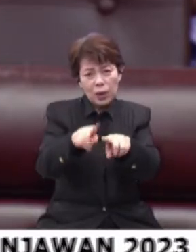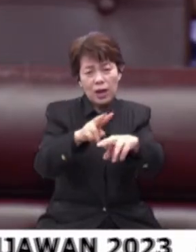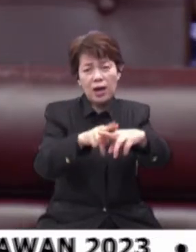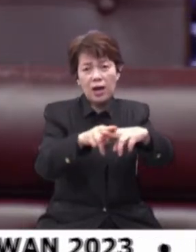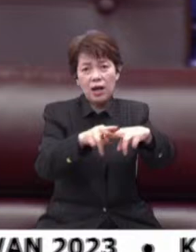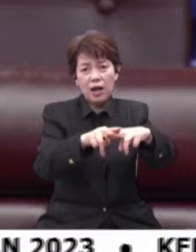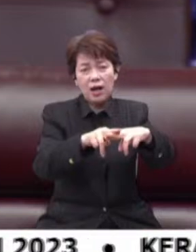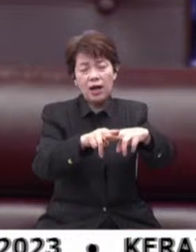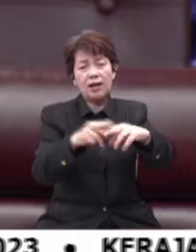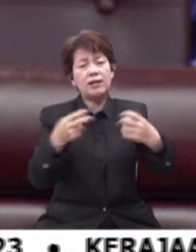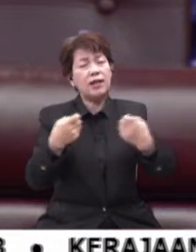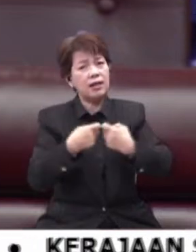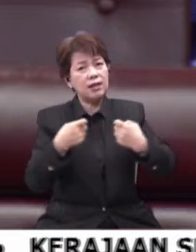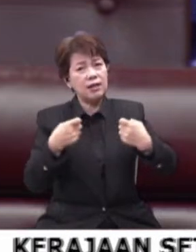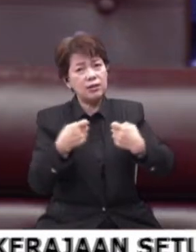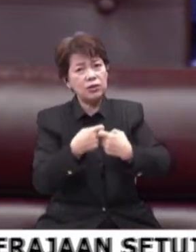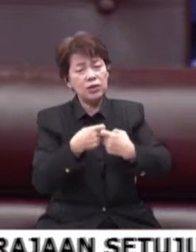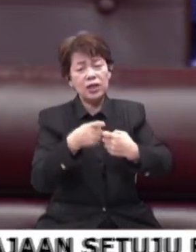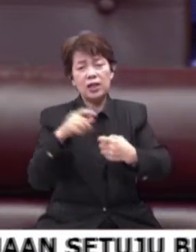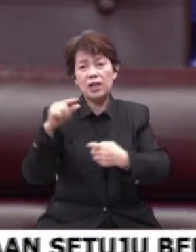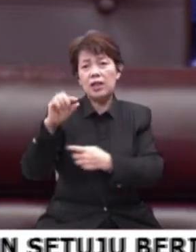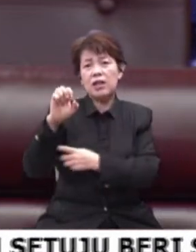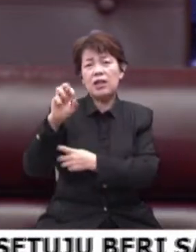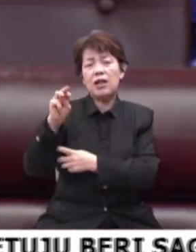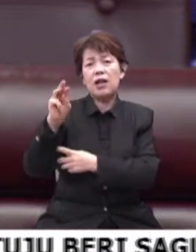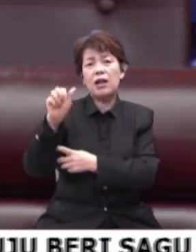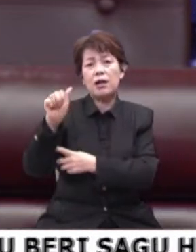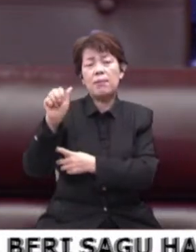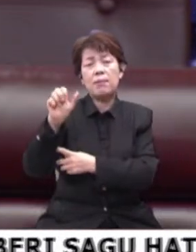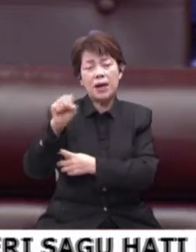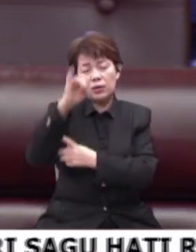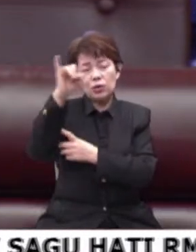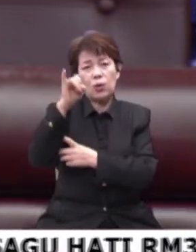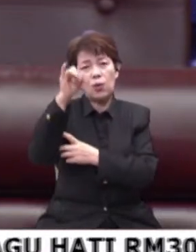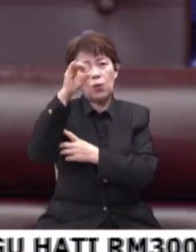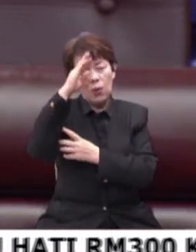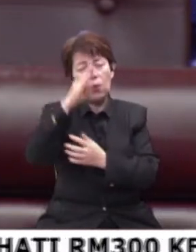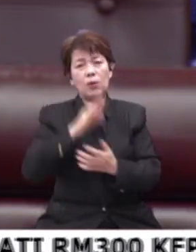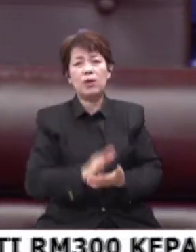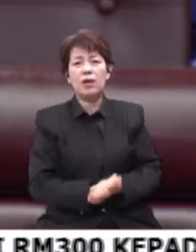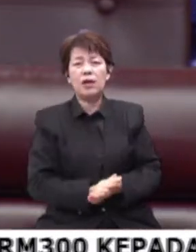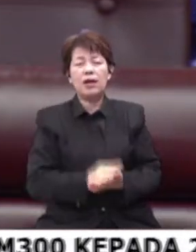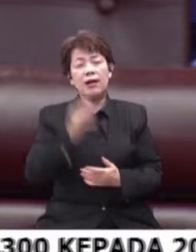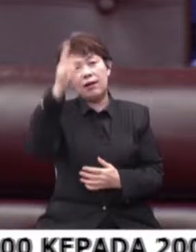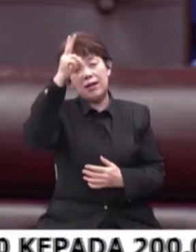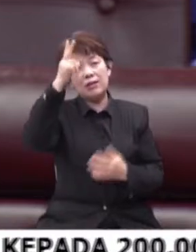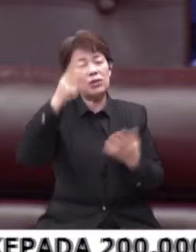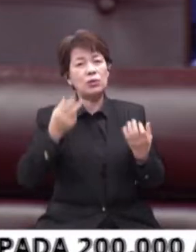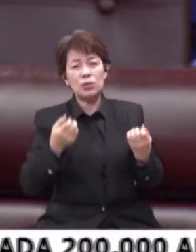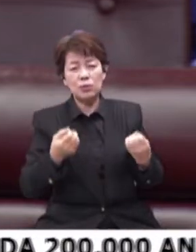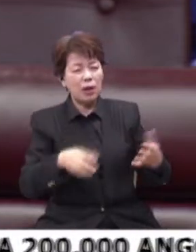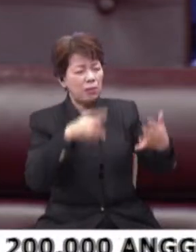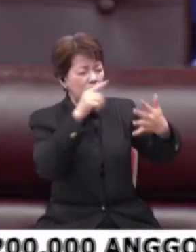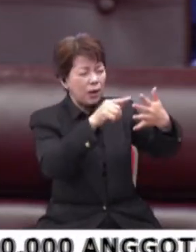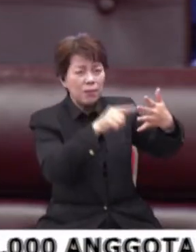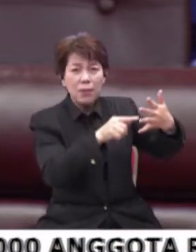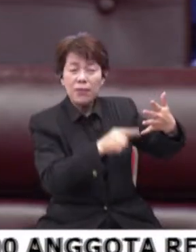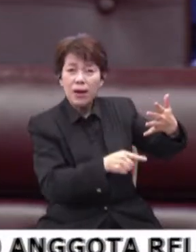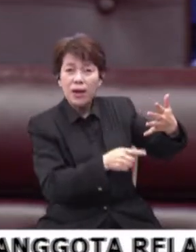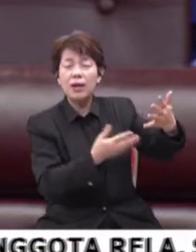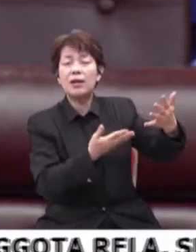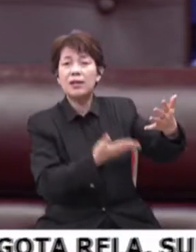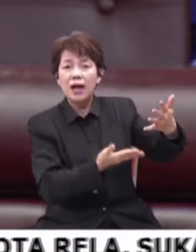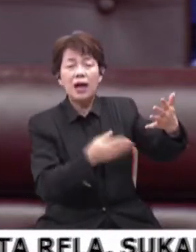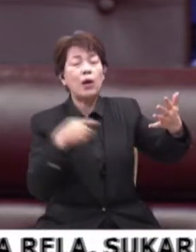elektrik gemas ke Johor Baru kerajaan juga mengambil berat berkenaan usaha memper tingkat kekerapan dan